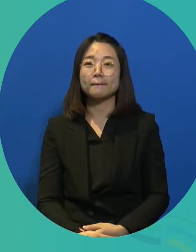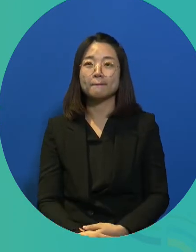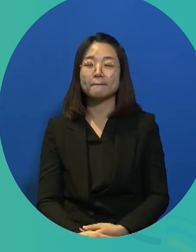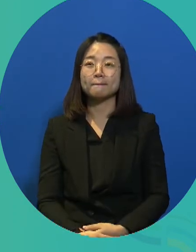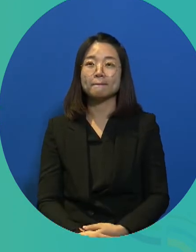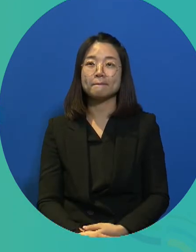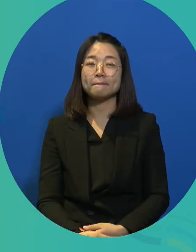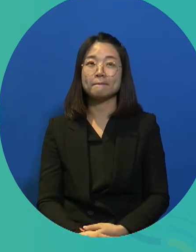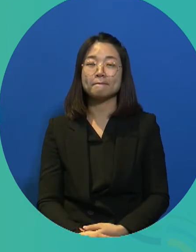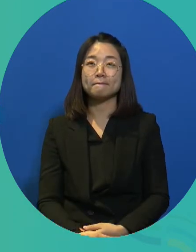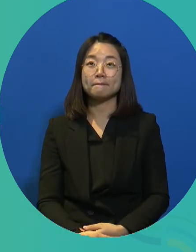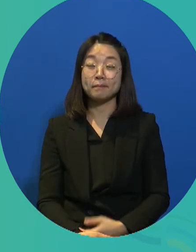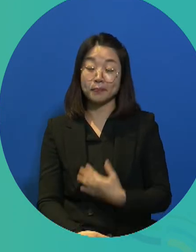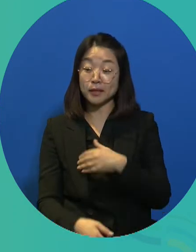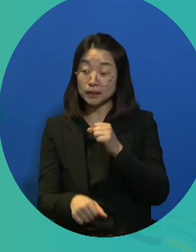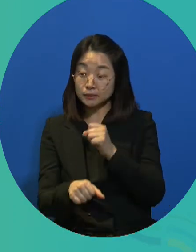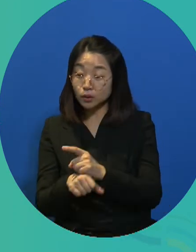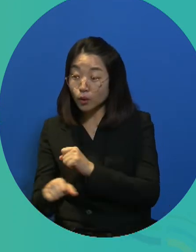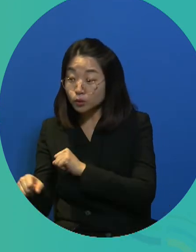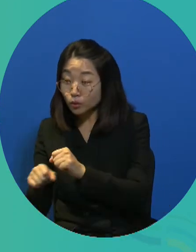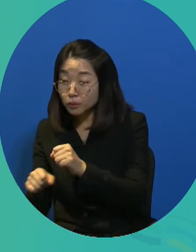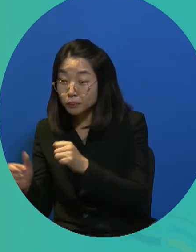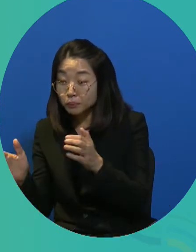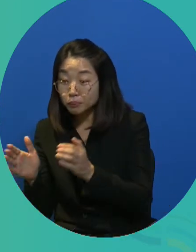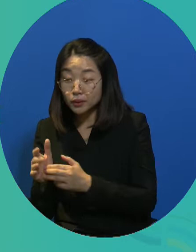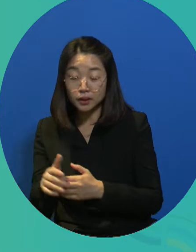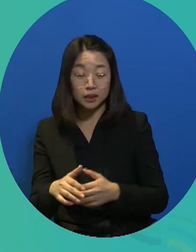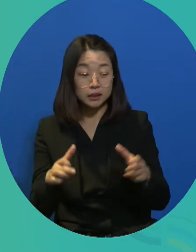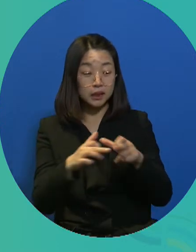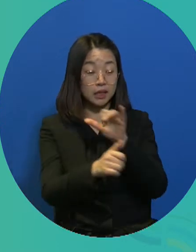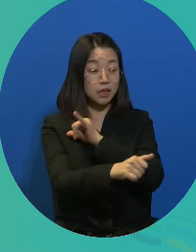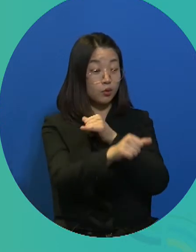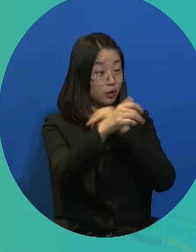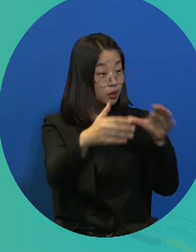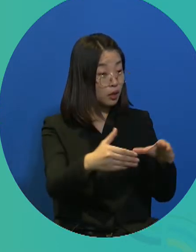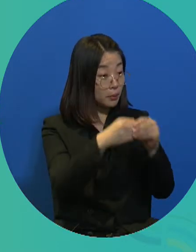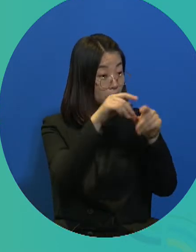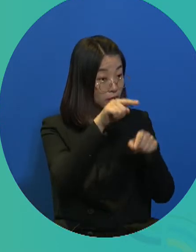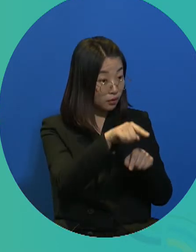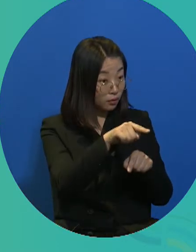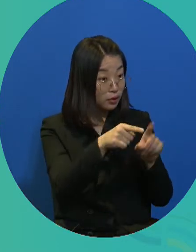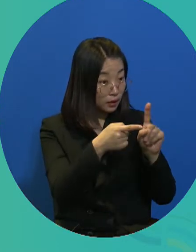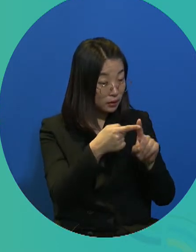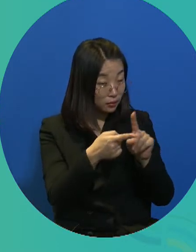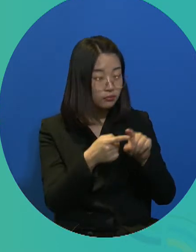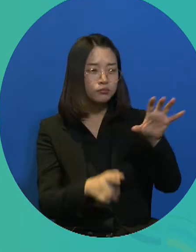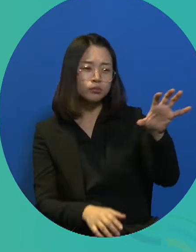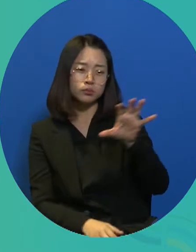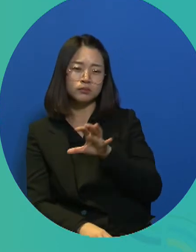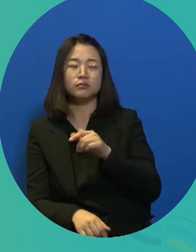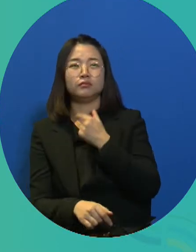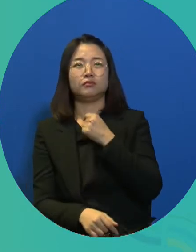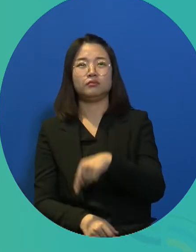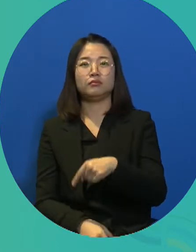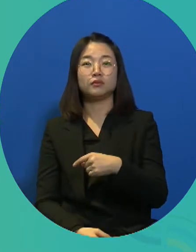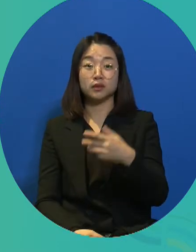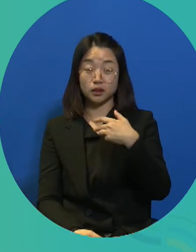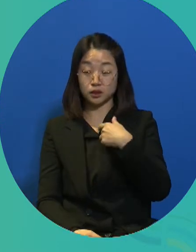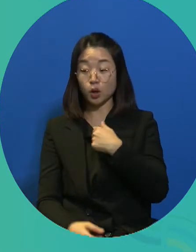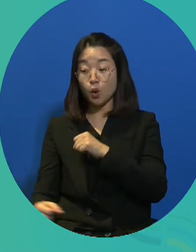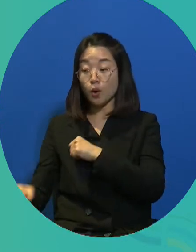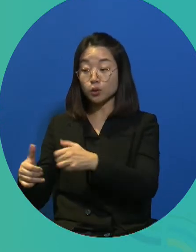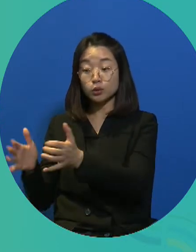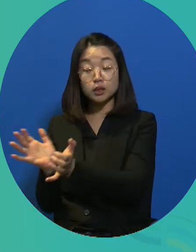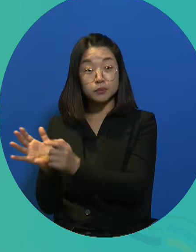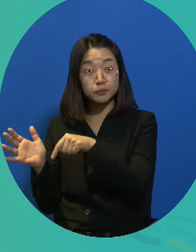미리 이미 하고 있었지만 선택의정서라는 도구를 활용을 하고 싶었습니다. 사실 저희 디팩의 공동